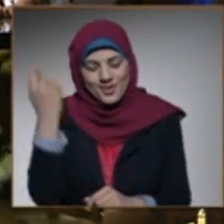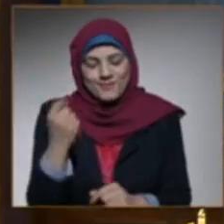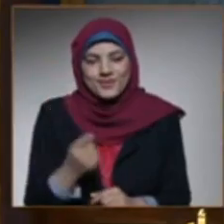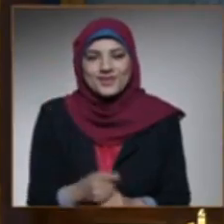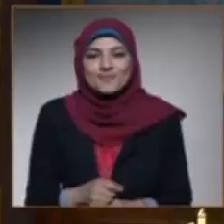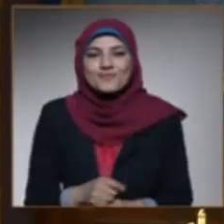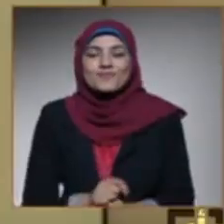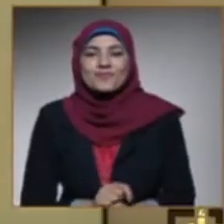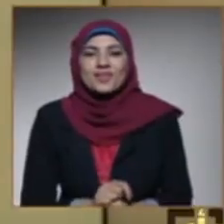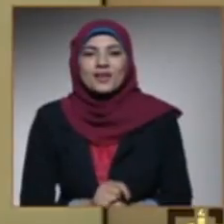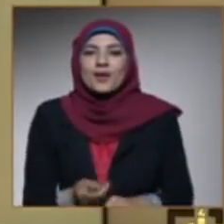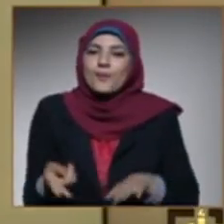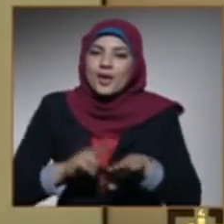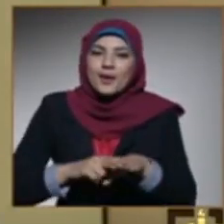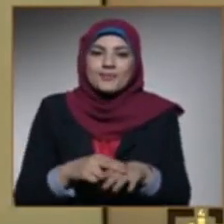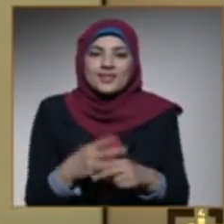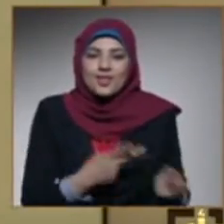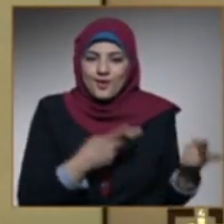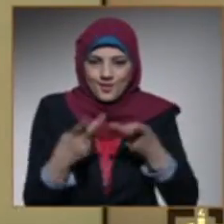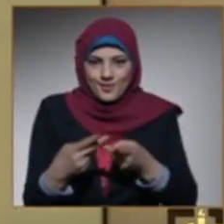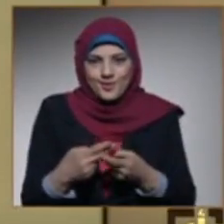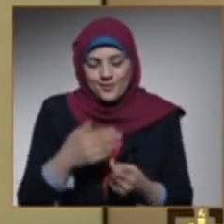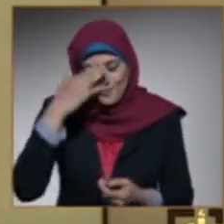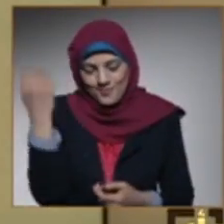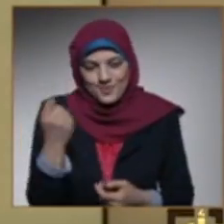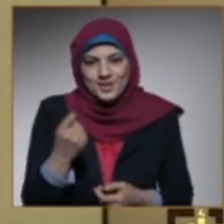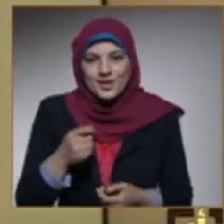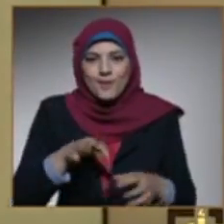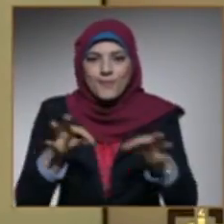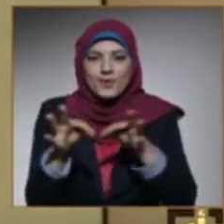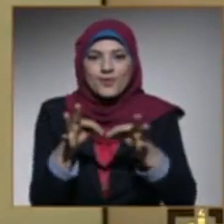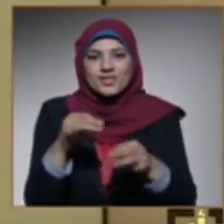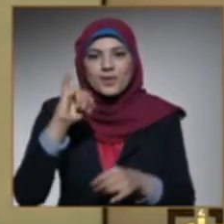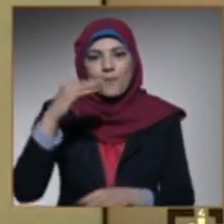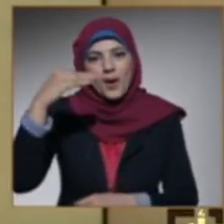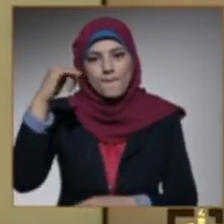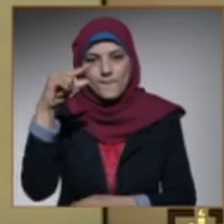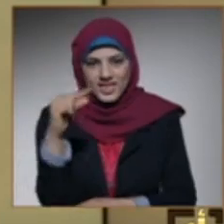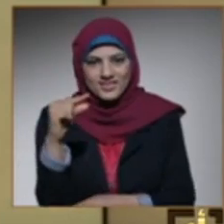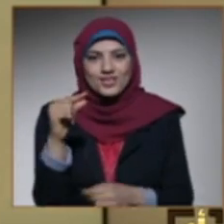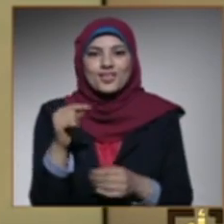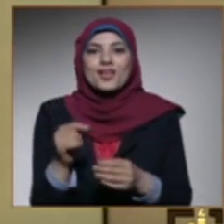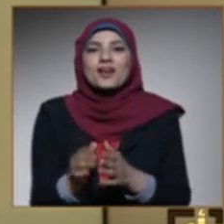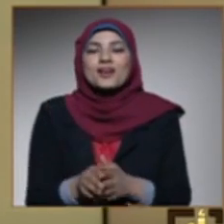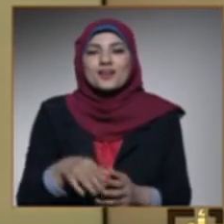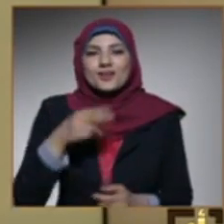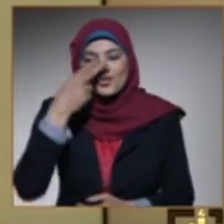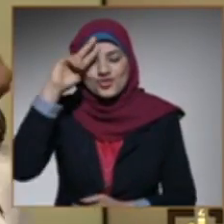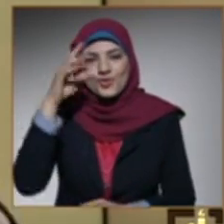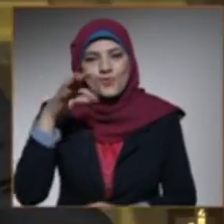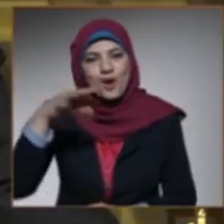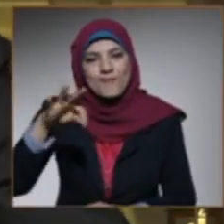أهلا بك. كمان خليني أرحب بالبشمهندس محمد طارق. أهلا بحضرتك